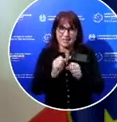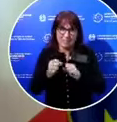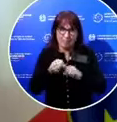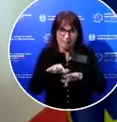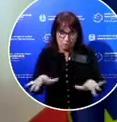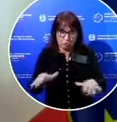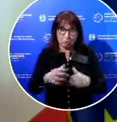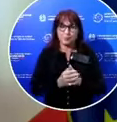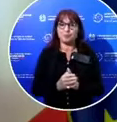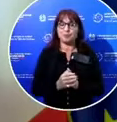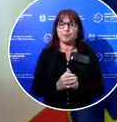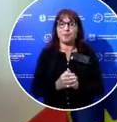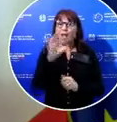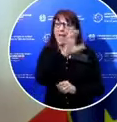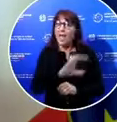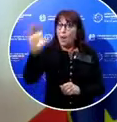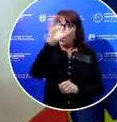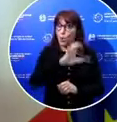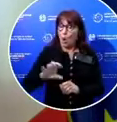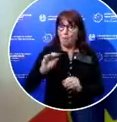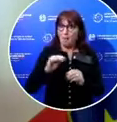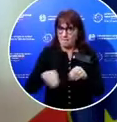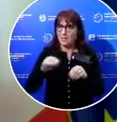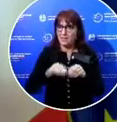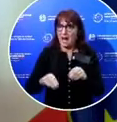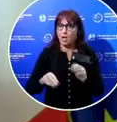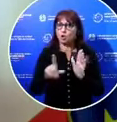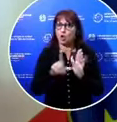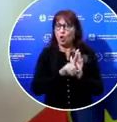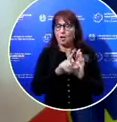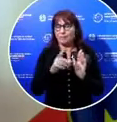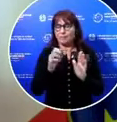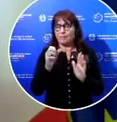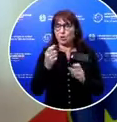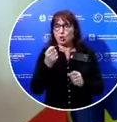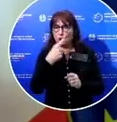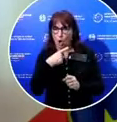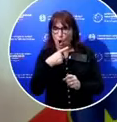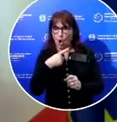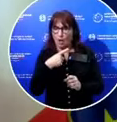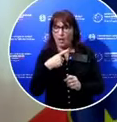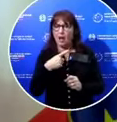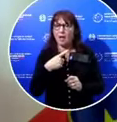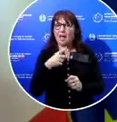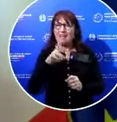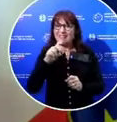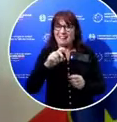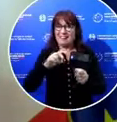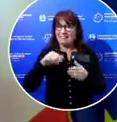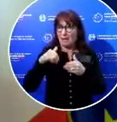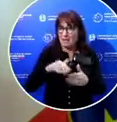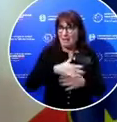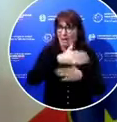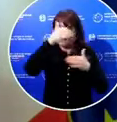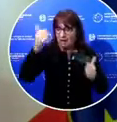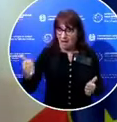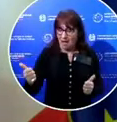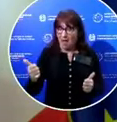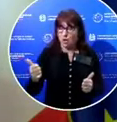Nel quadro dell'Unione Europea, dove il mercato delle droghe illecito è stimato in 30 miliardi di euro l'anno, abbiamo tra l'altro contribuito